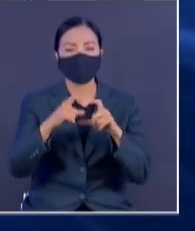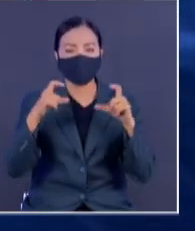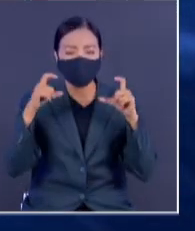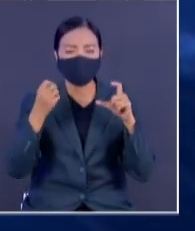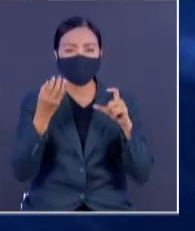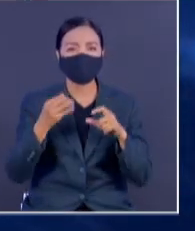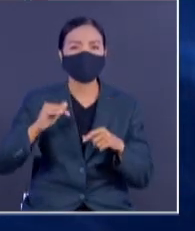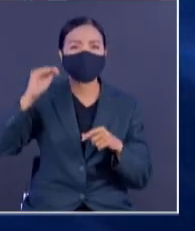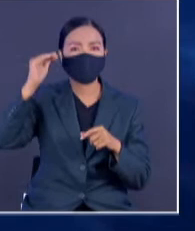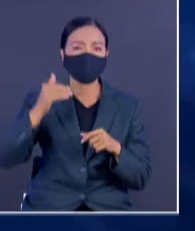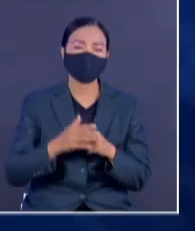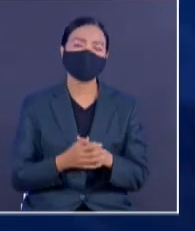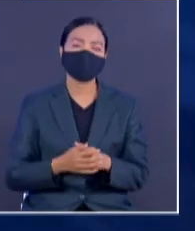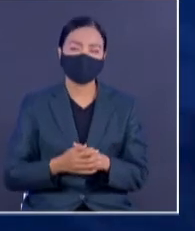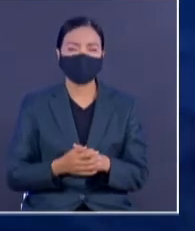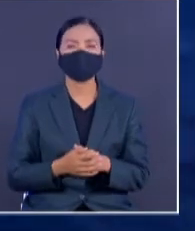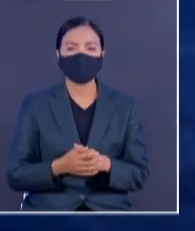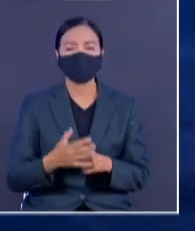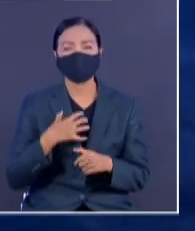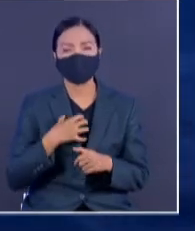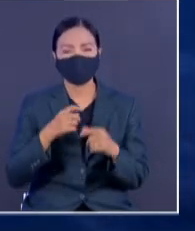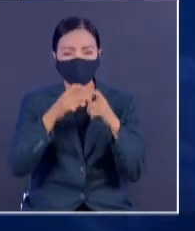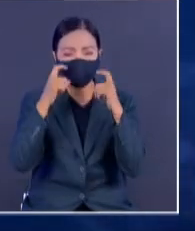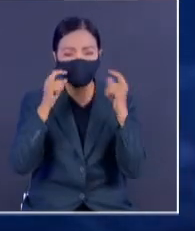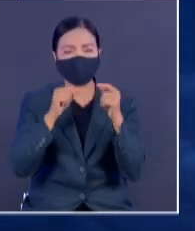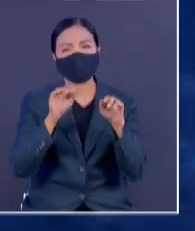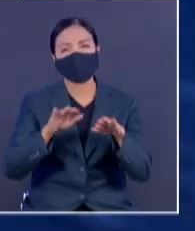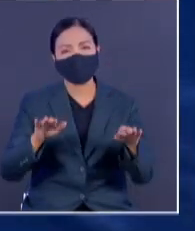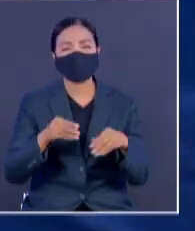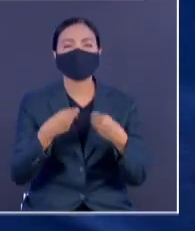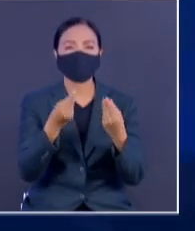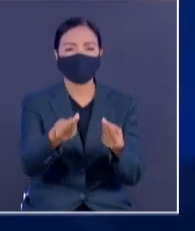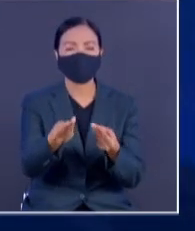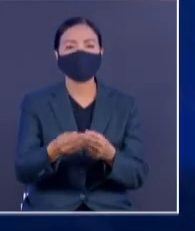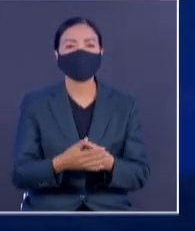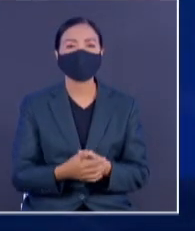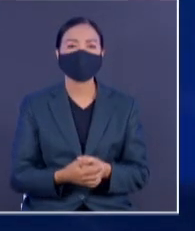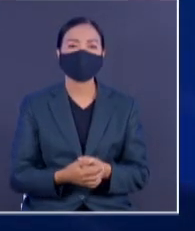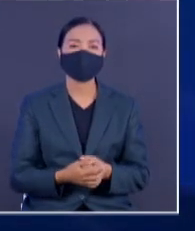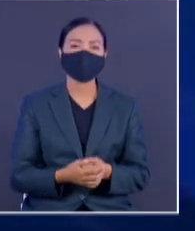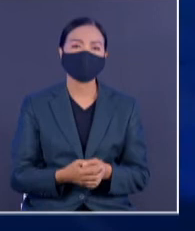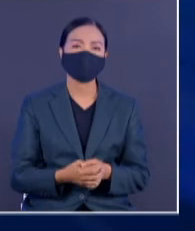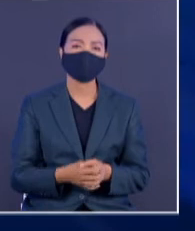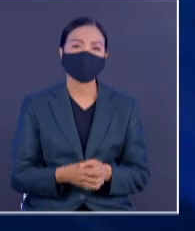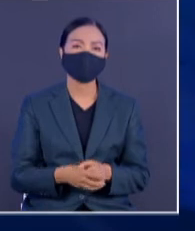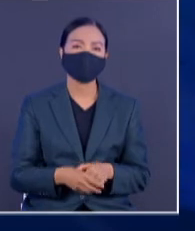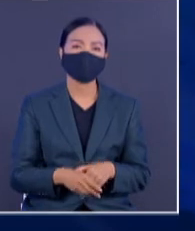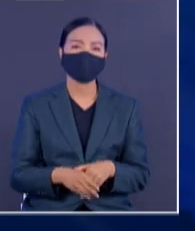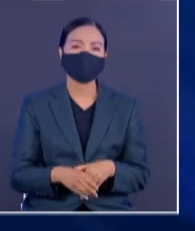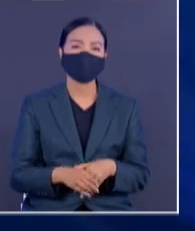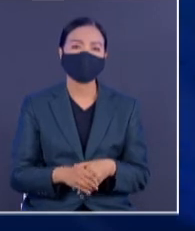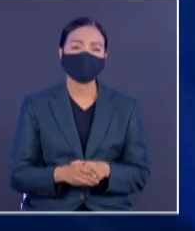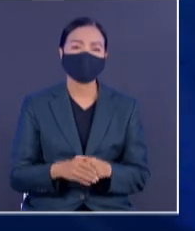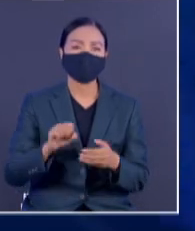ใหญ่การที่จะใส่แมสของผู้ใหญ่เข้าไปเนี่ยก็ไม่ได้ช่วยป้องกันสักเท่าไหร่เขาก็เลยต้องมีการดัดแปลงแบบนี้นะคะหลังจากที่มี